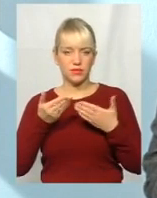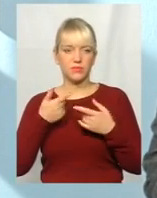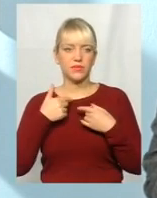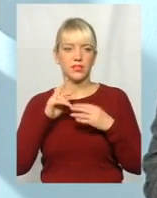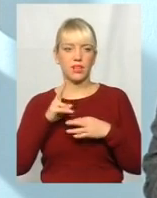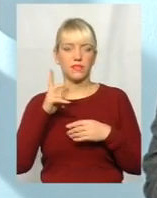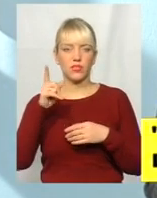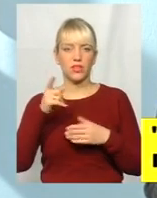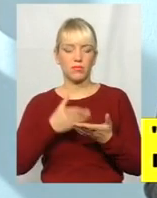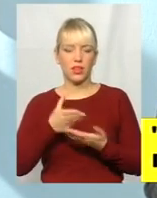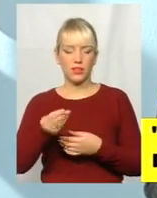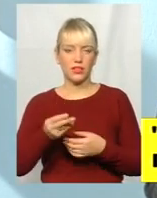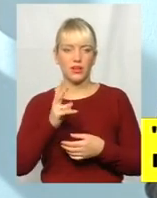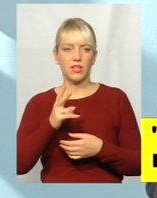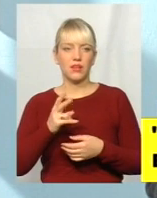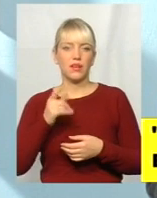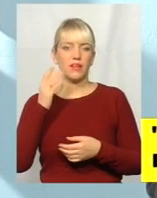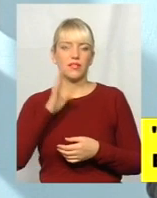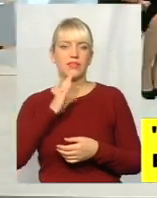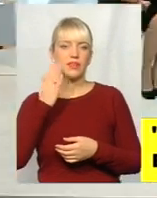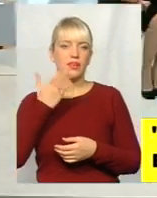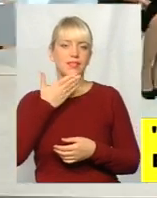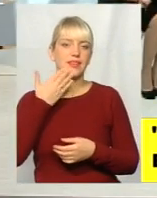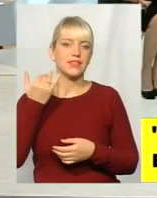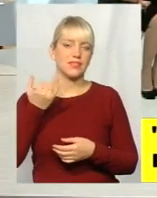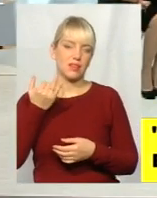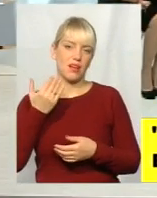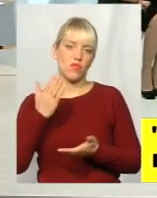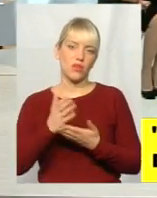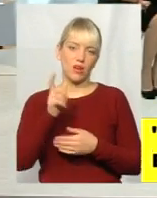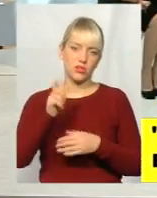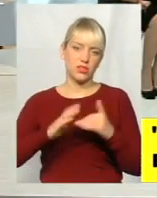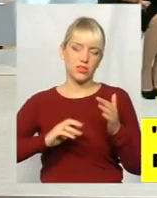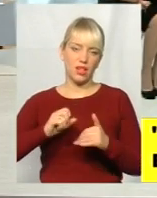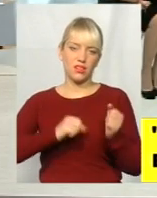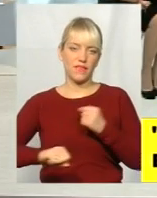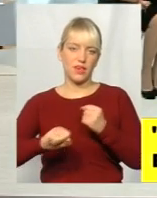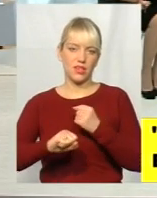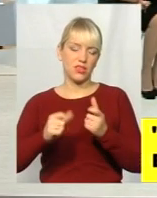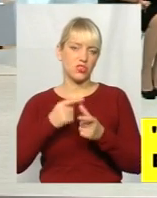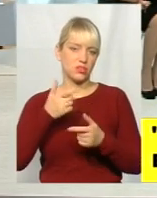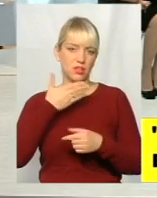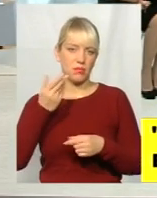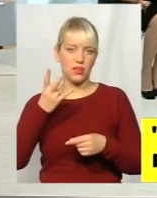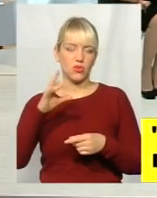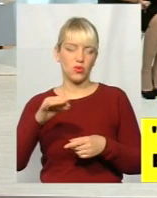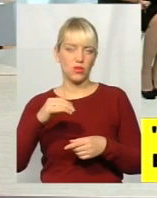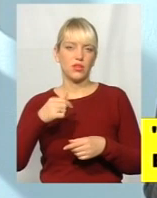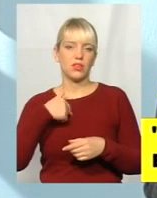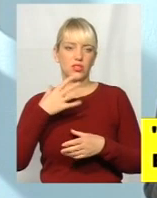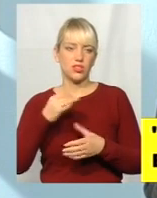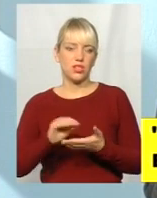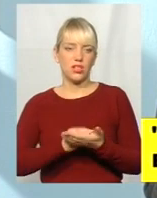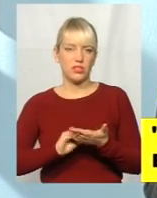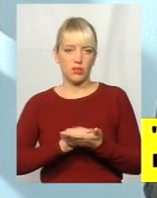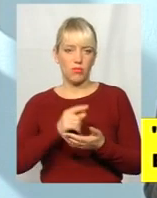вона сплачує квартплату, їй не цікаво, чи є двірник, чи нема двірника. Але з цього замкненого кола, я ще раз повторюю,